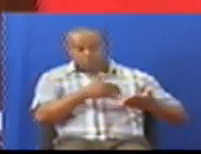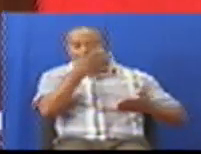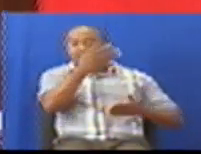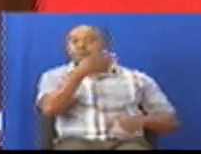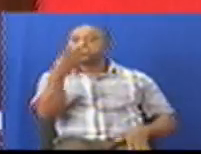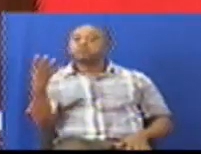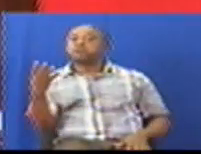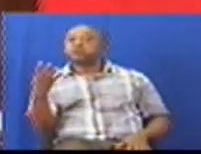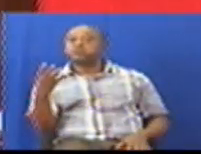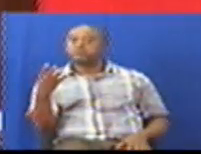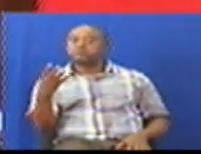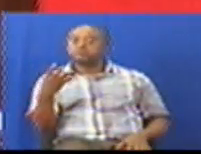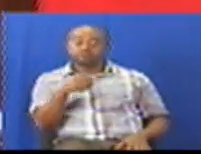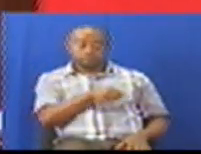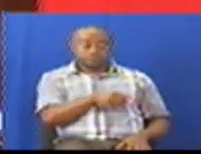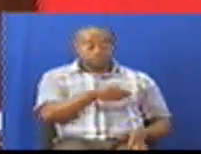unasema tulikuwa na vituo